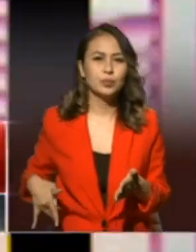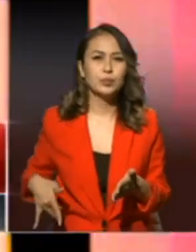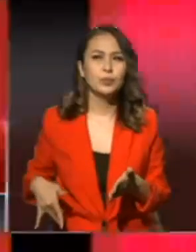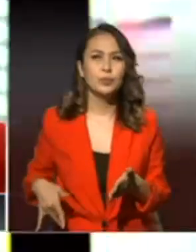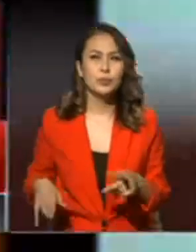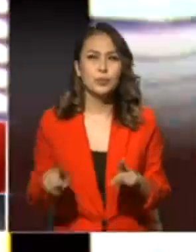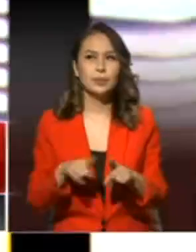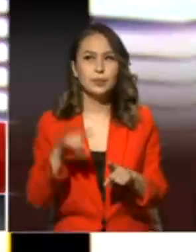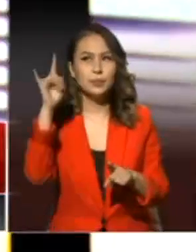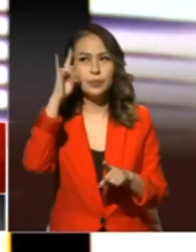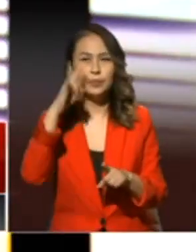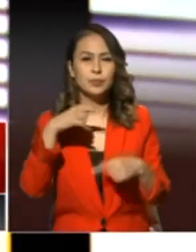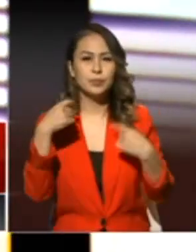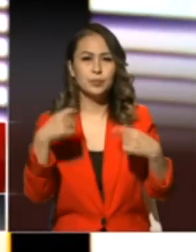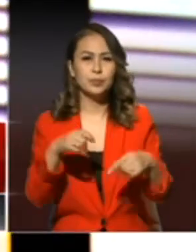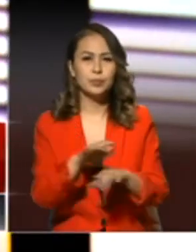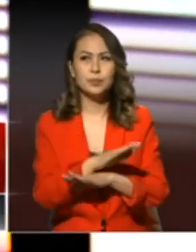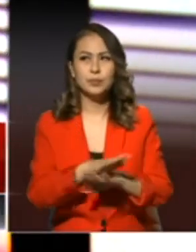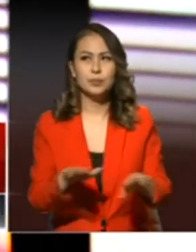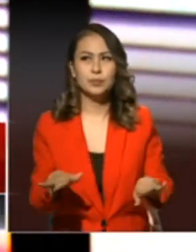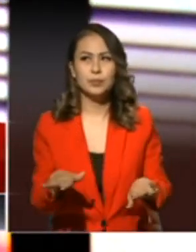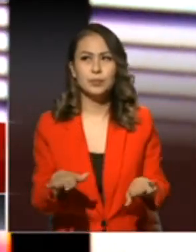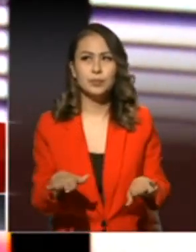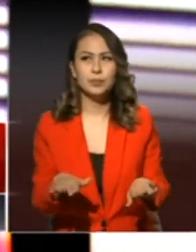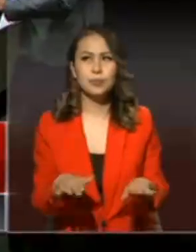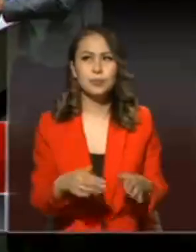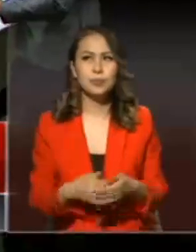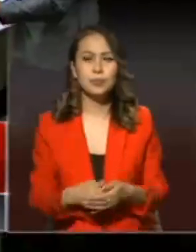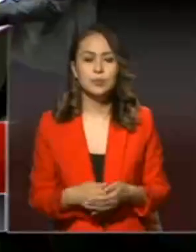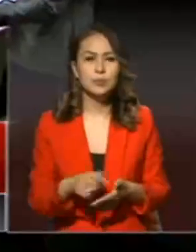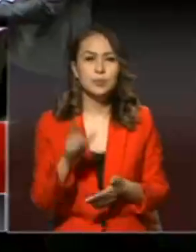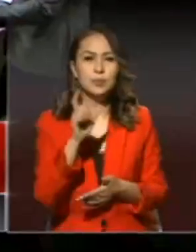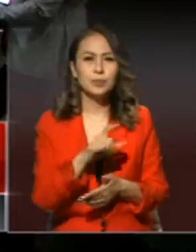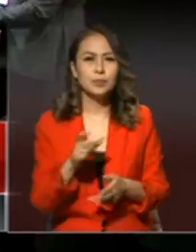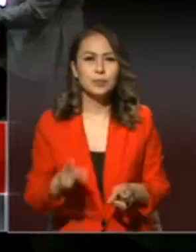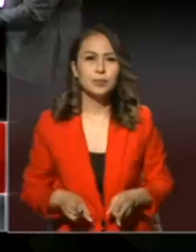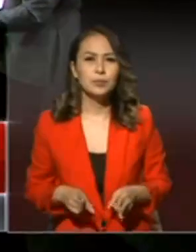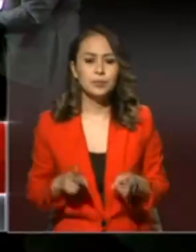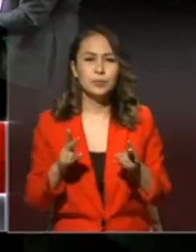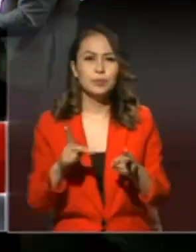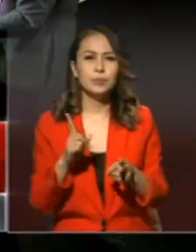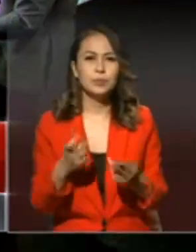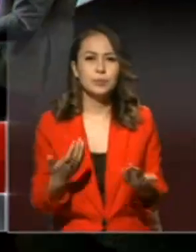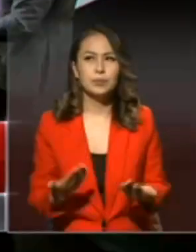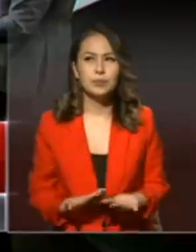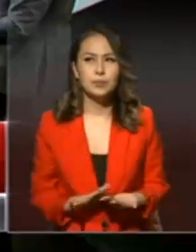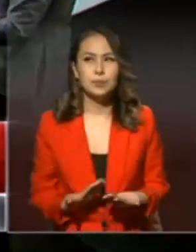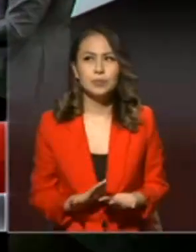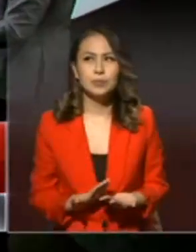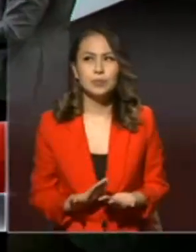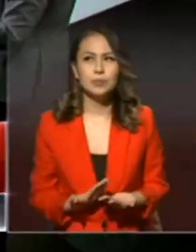Бірақ Қазақстанда бүйрек сатылмайтынын білесіз. Енді адам өмір үшін қылмысқа баратын түсінікті.